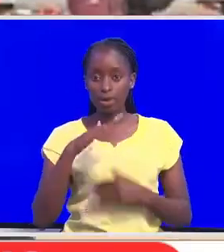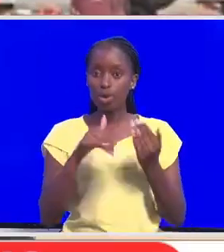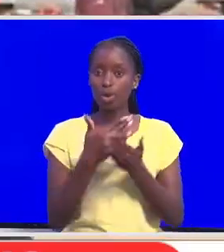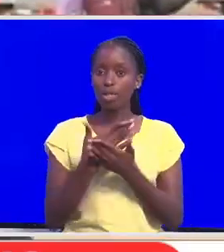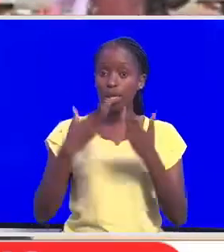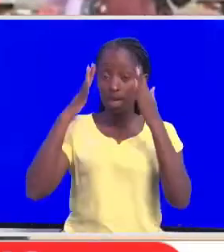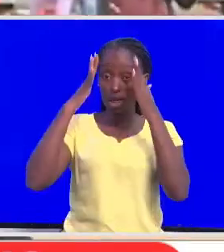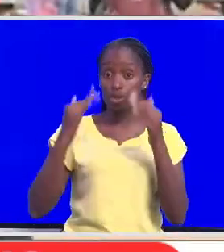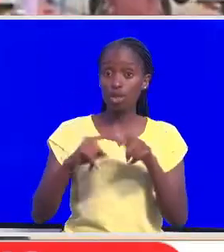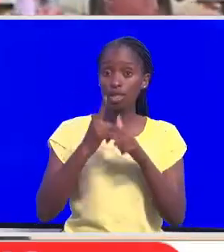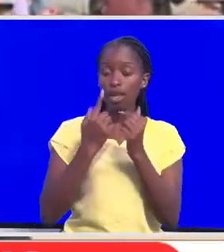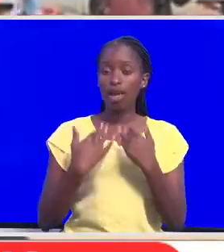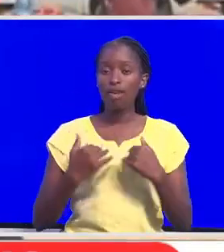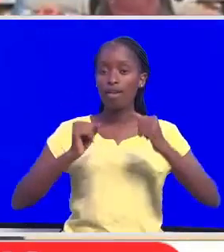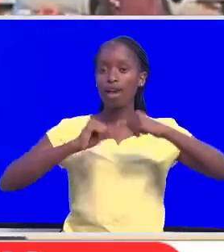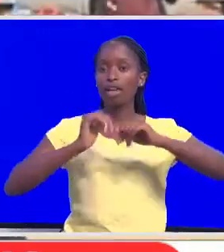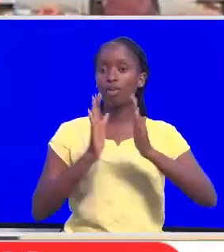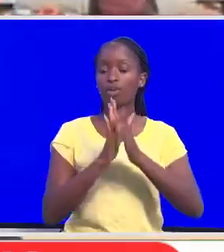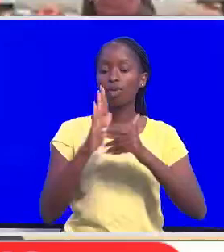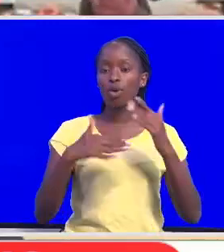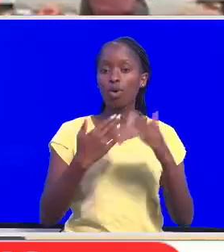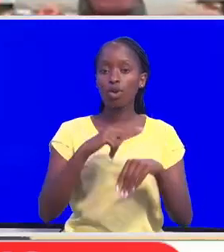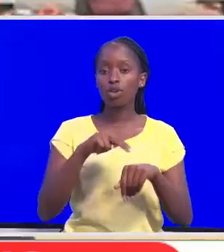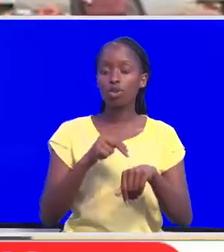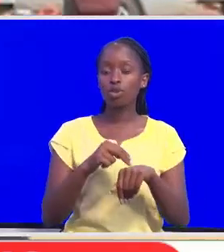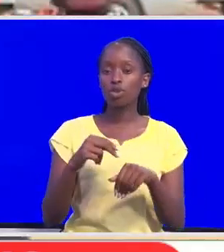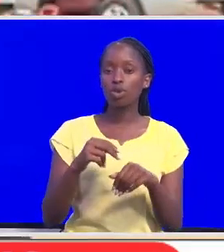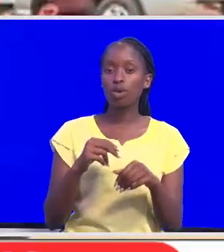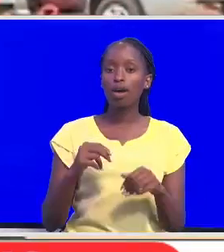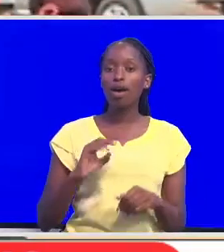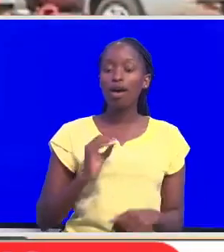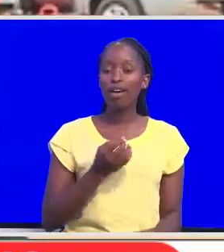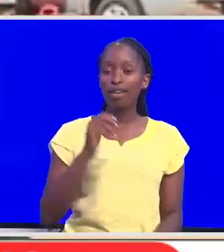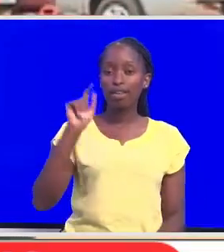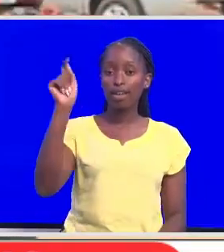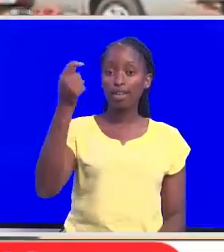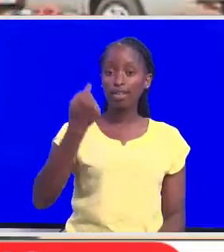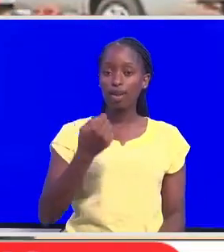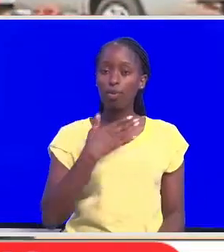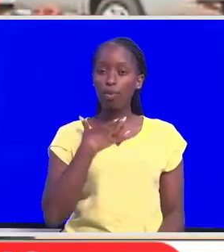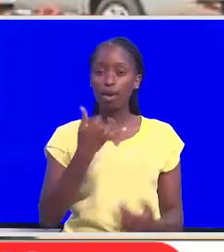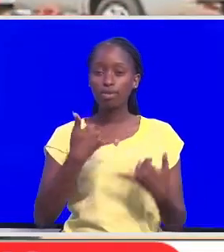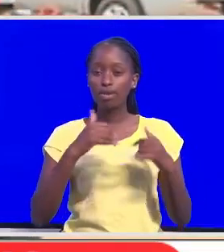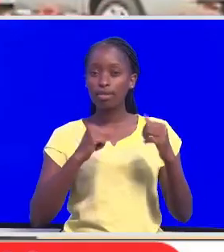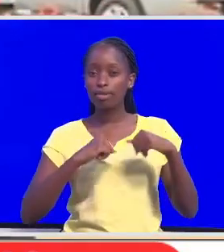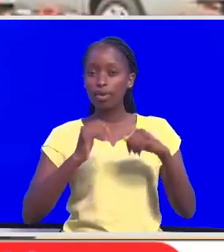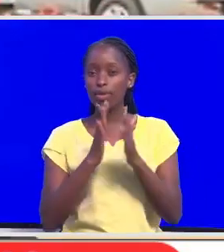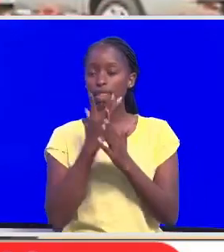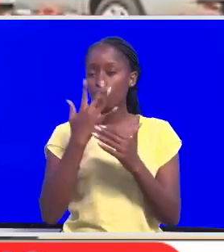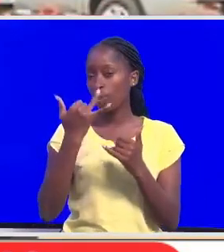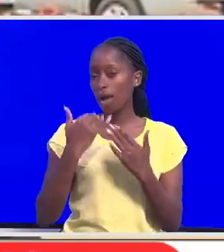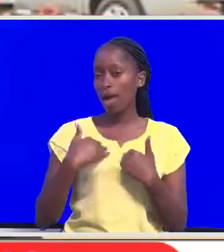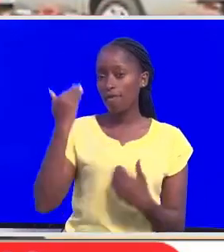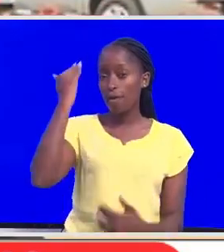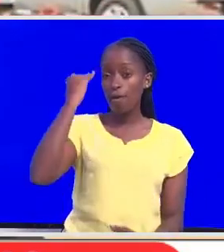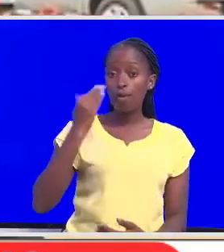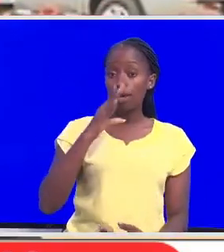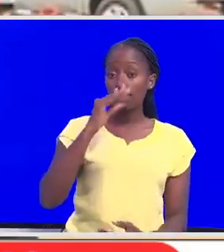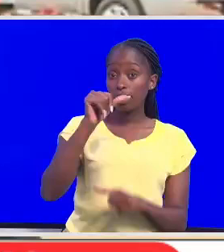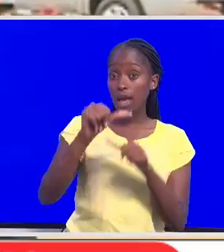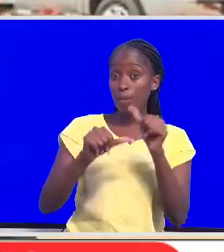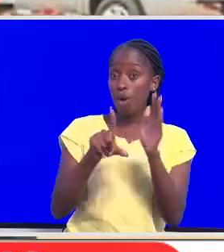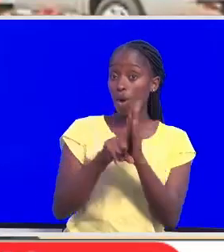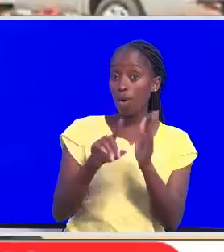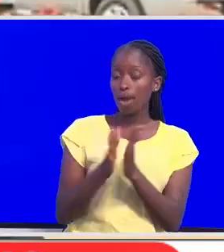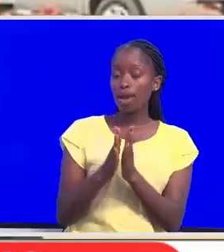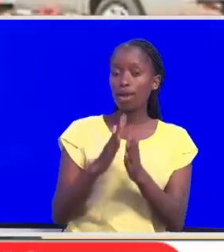wetu wa Jamhuri ya Kenya. Kwa hivyo ningeomba kwamba hata yeye kulingana na uamuzi wa mahakama, kwa sababu mahakama inaongea kuhusu sheria na inaongea